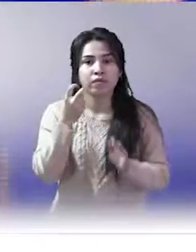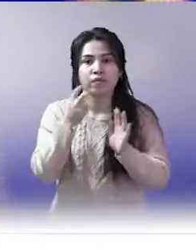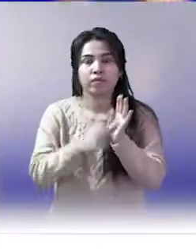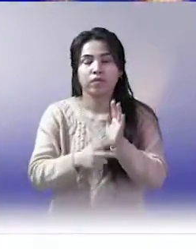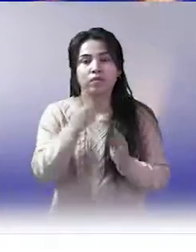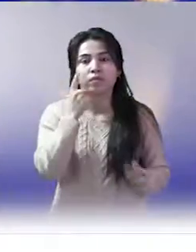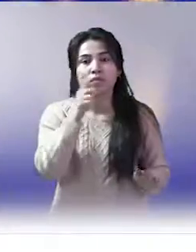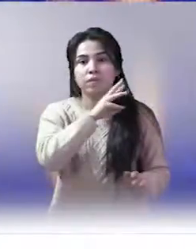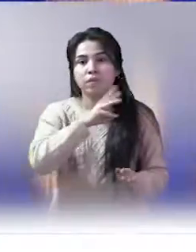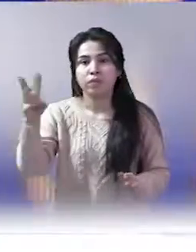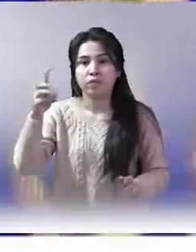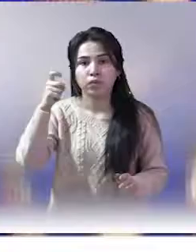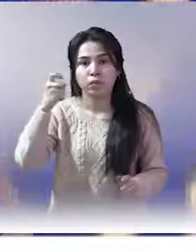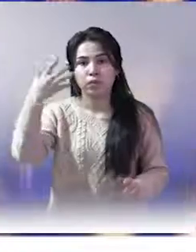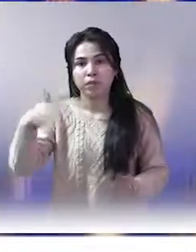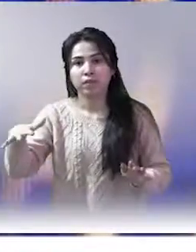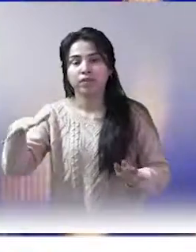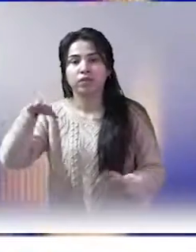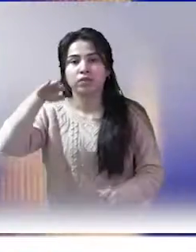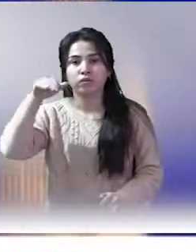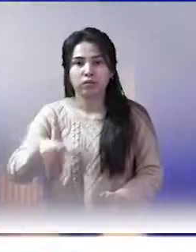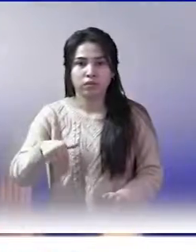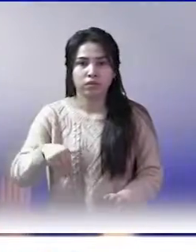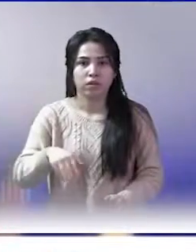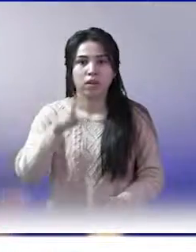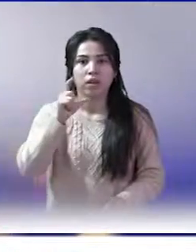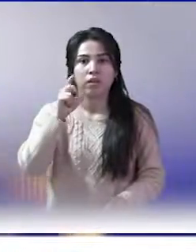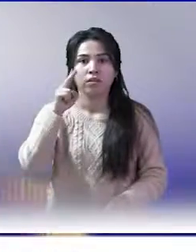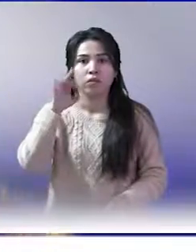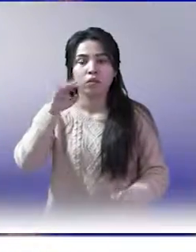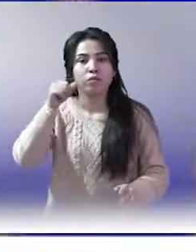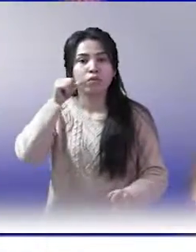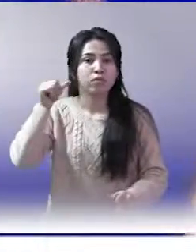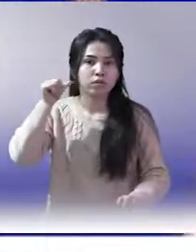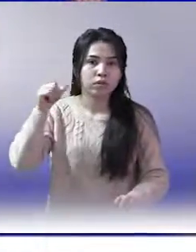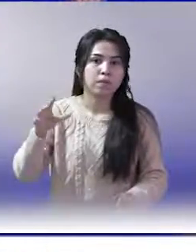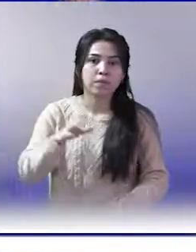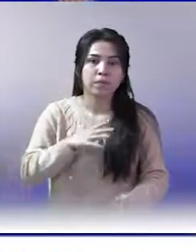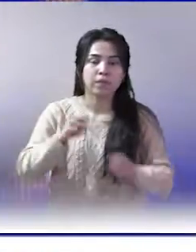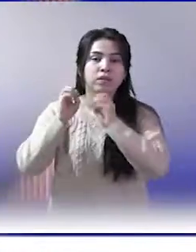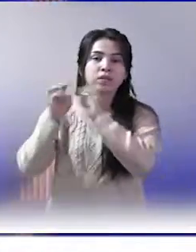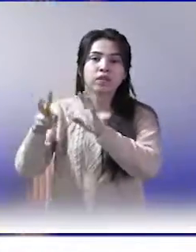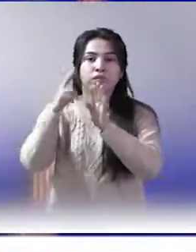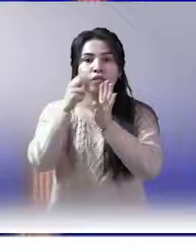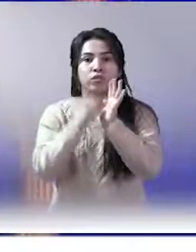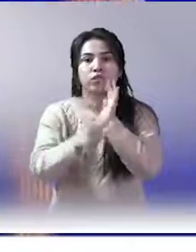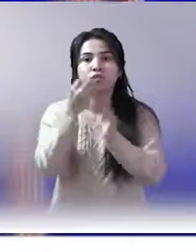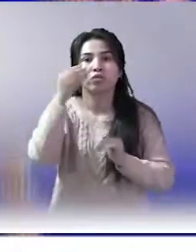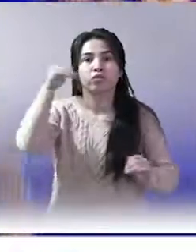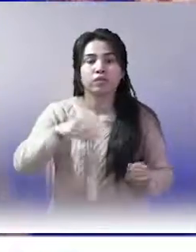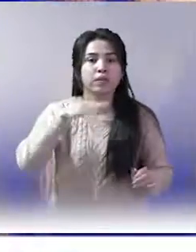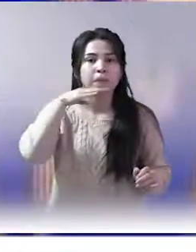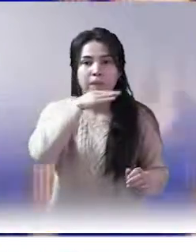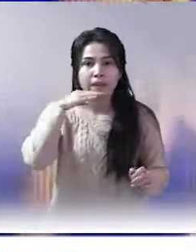281 миллиона 157 тысяч тенге. Касательно экспорта, в прошлом году два предприятия сдали 264 тонны